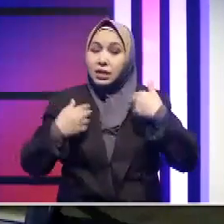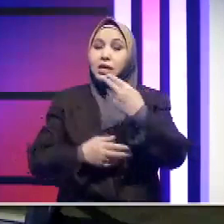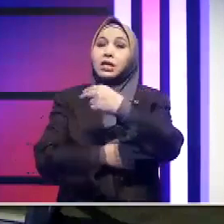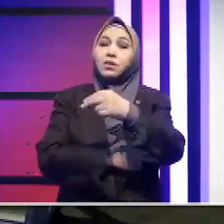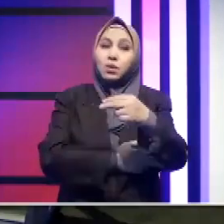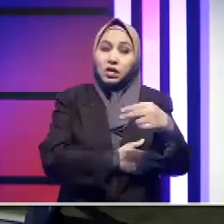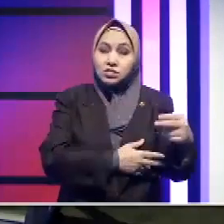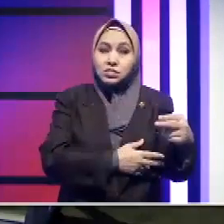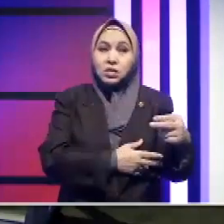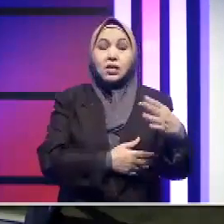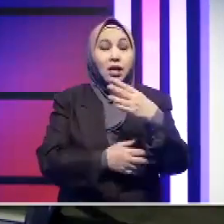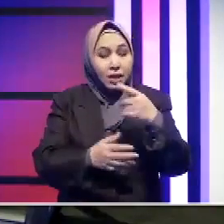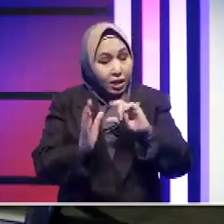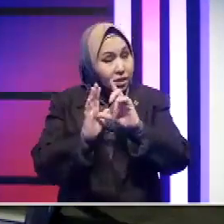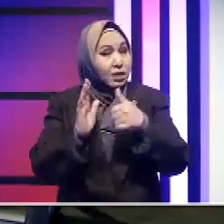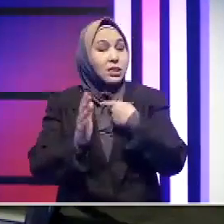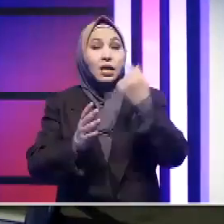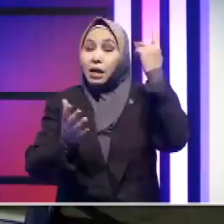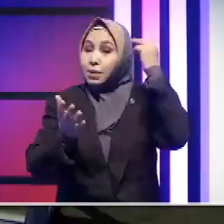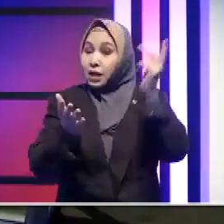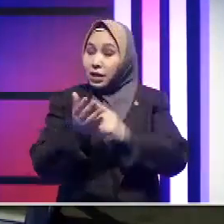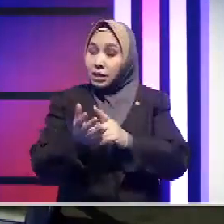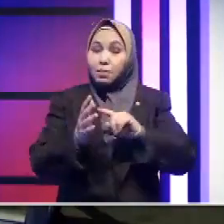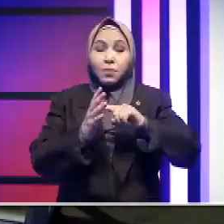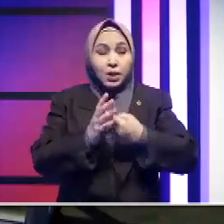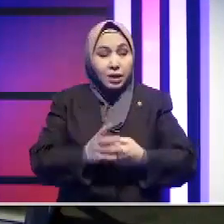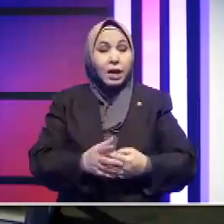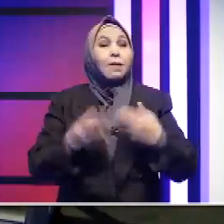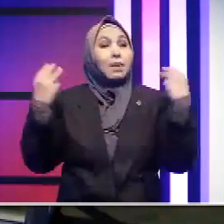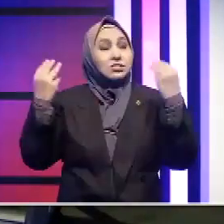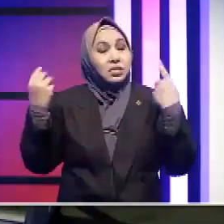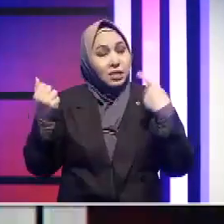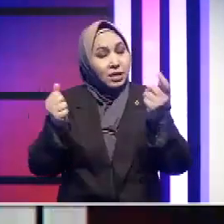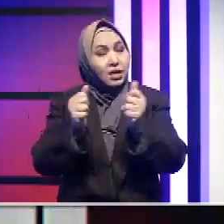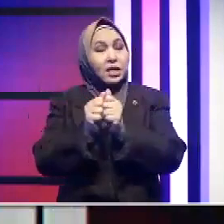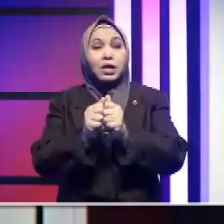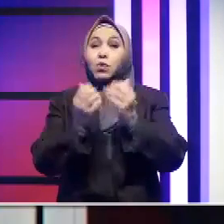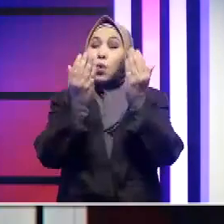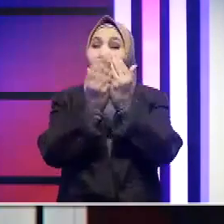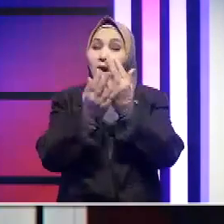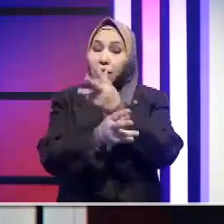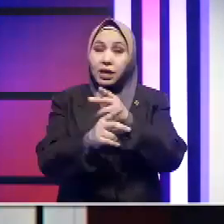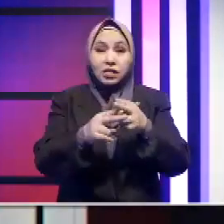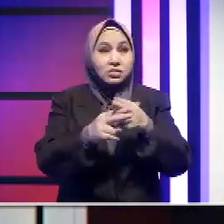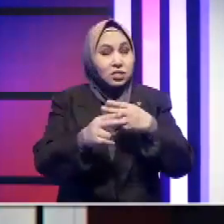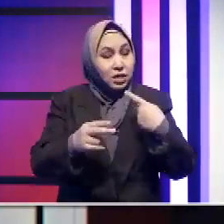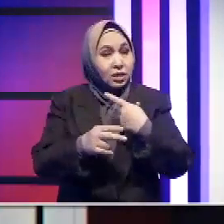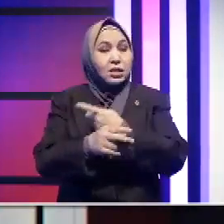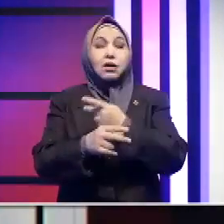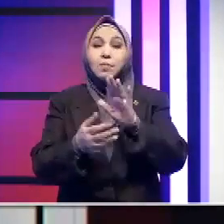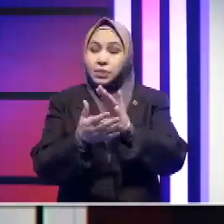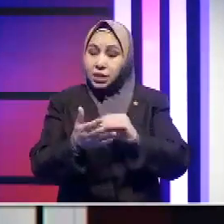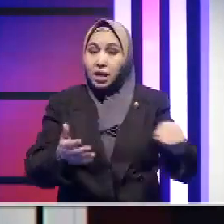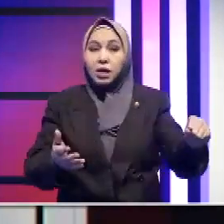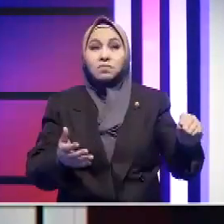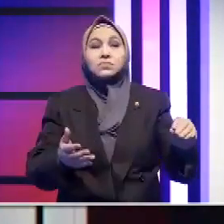Sebentar lagi kita akan berkenalan kita butuhkan dahulu pada hari ini dengan doa ringkas kita Subhana Kaler ilmalana illa Ma allamtana